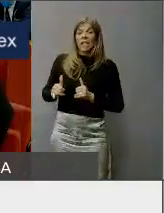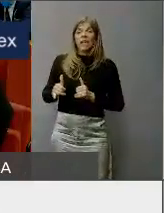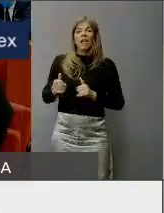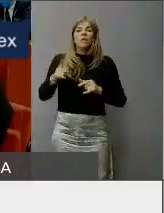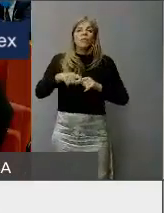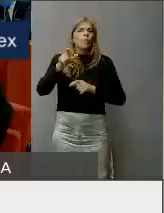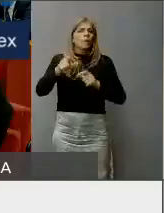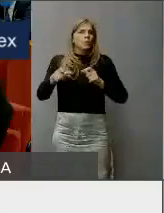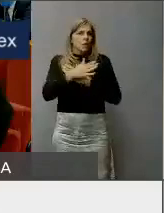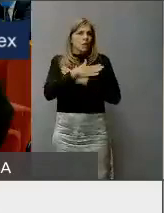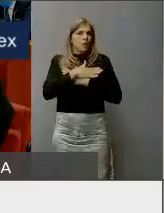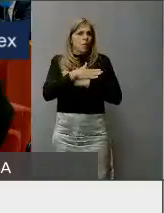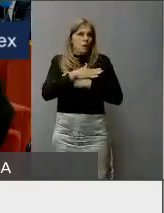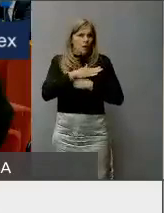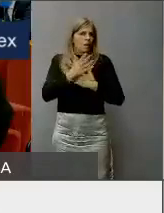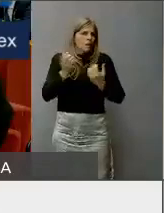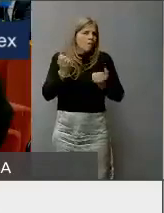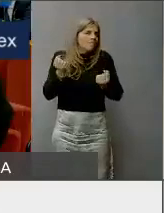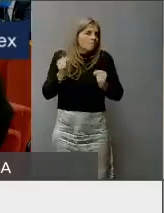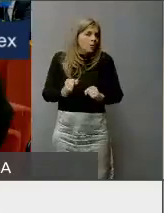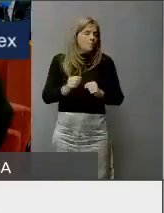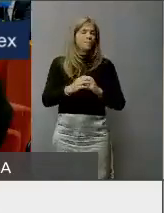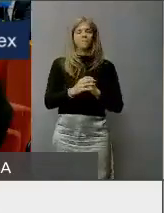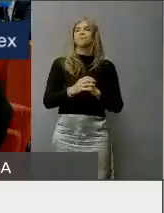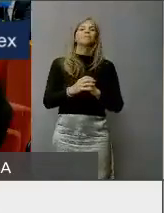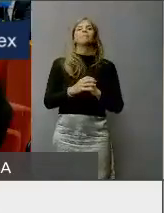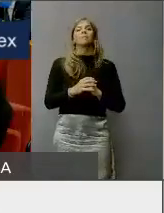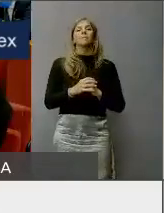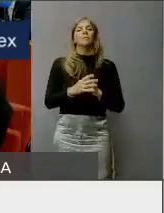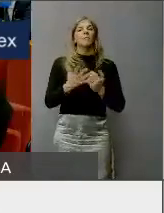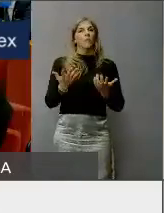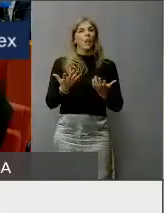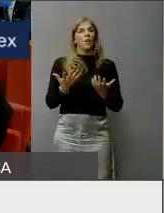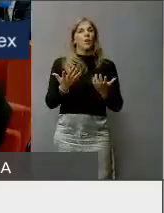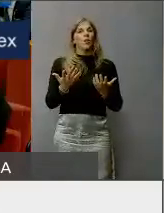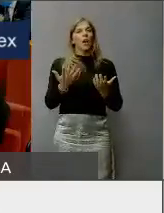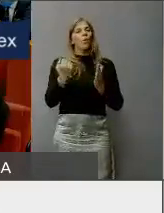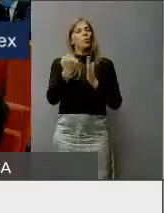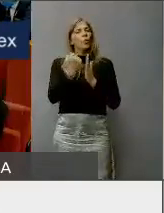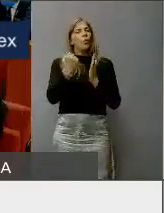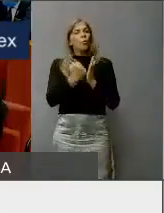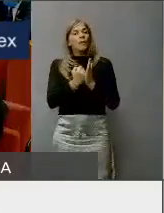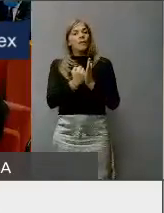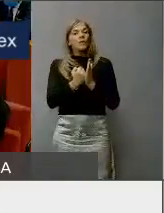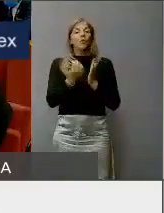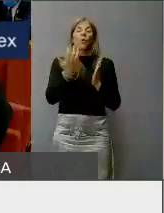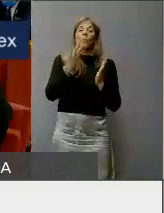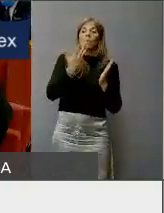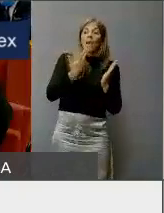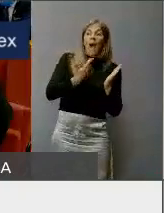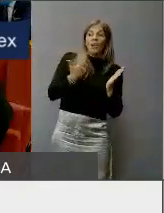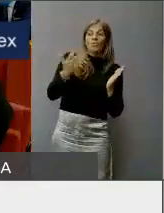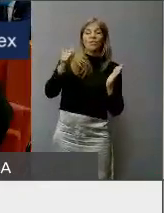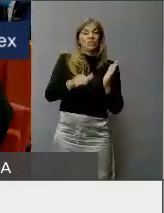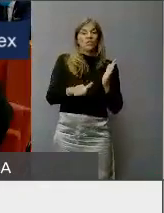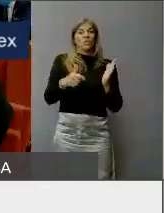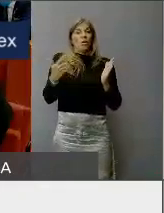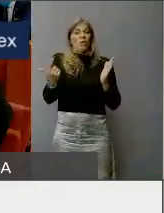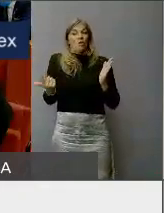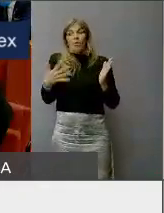disoccupati è un documento che piaccia o no rivoluziona